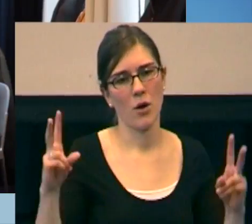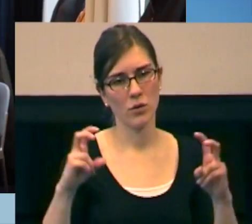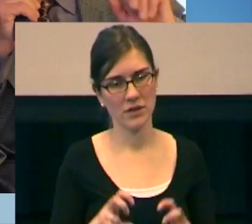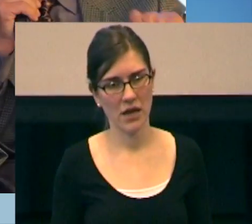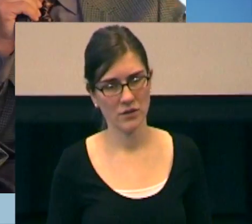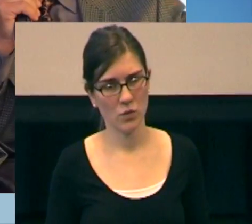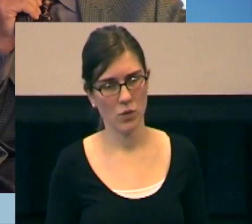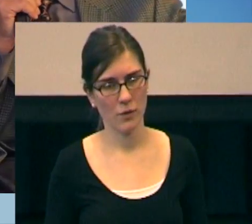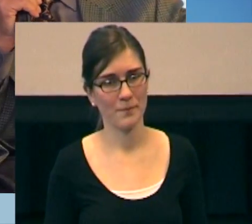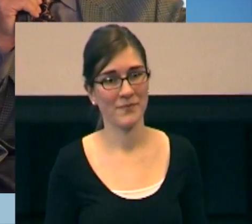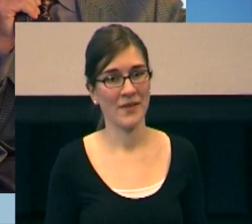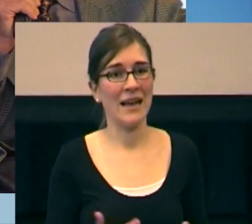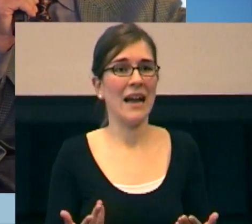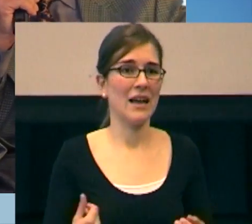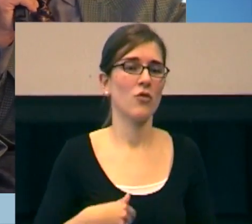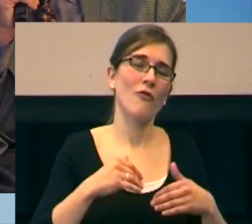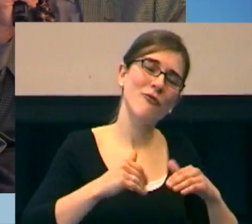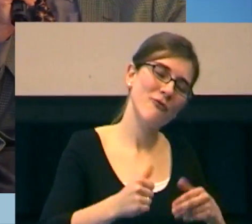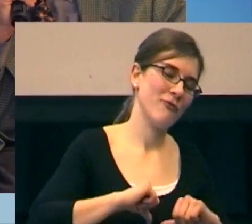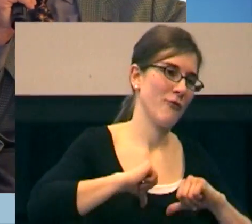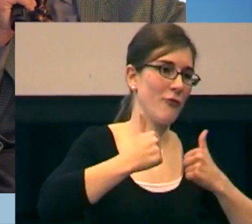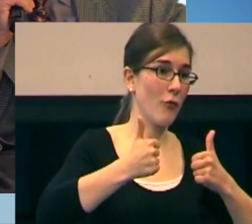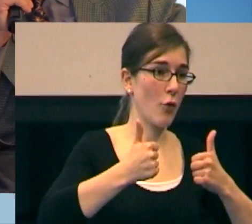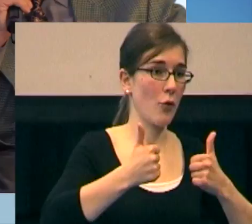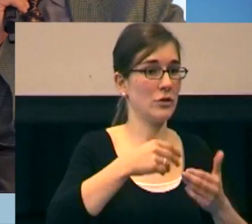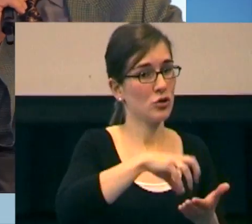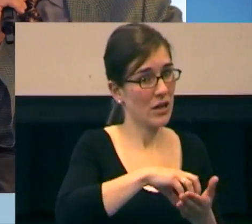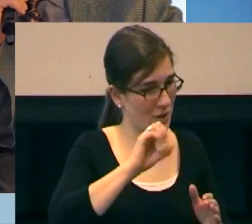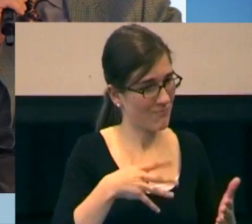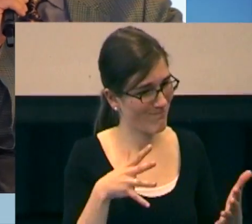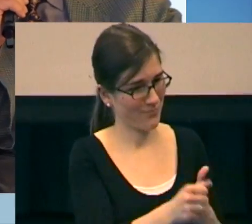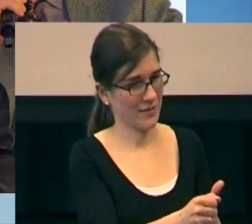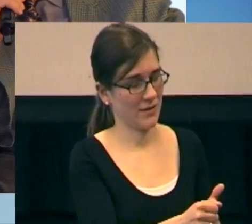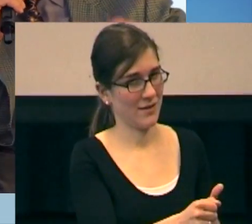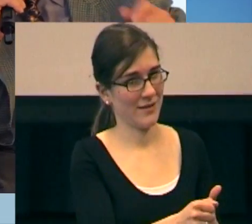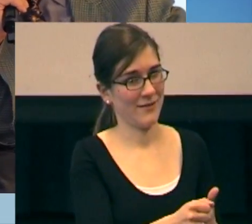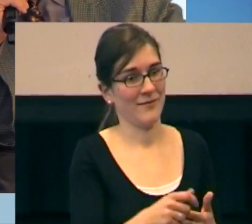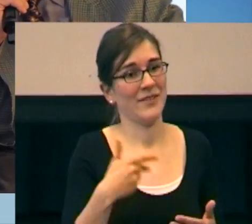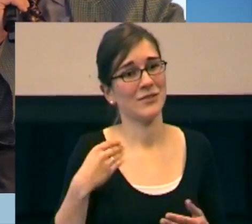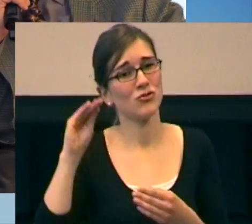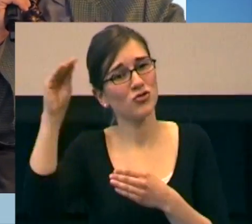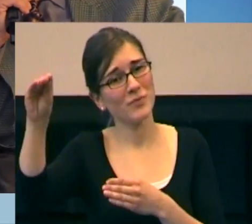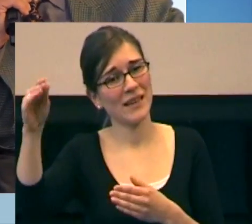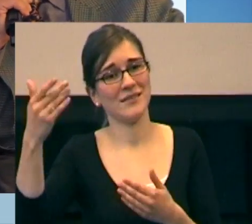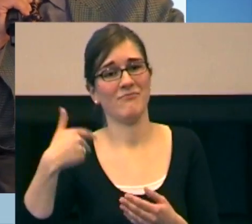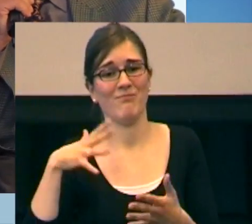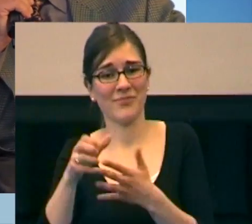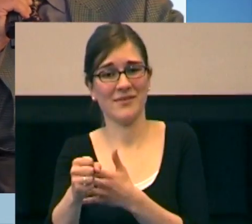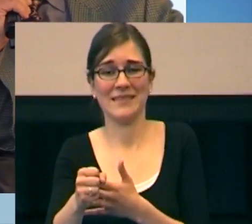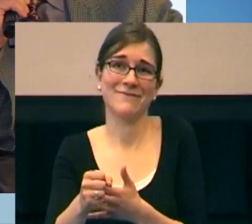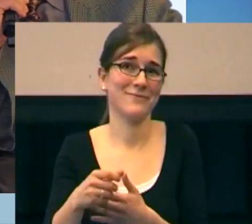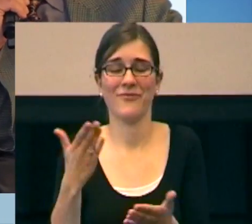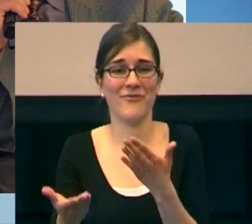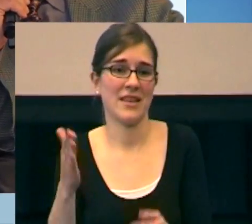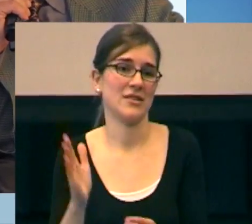Späterkennung zu erfahren wenn dann bitte eine Früherkennung damit noch kurativ therapiert werden kann